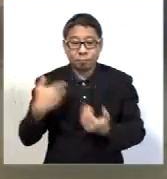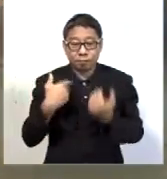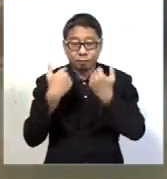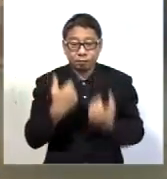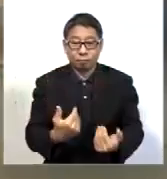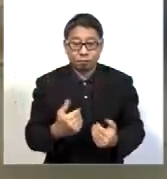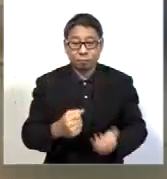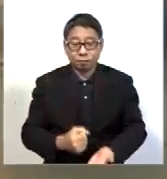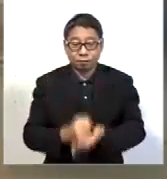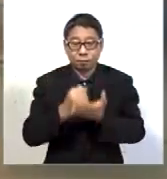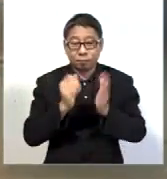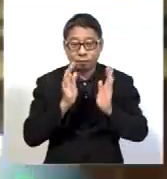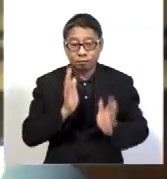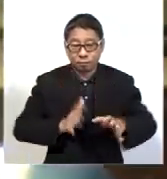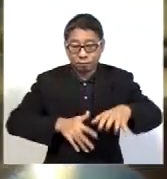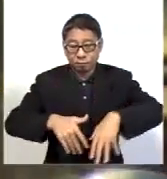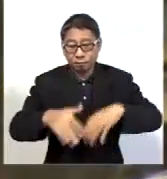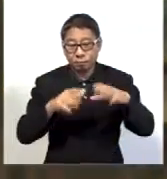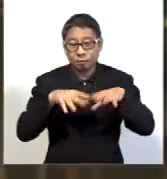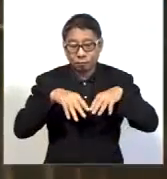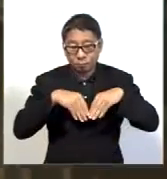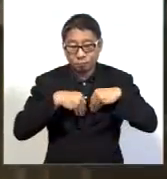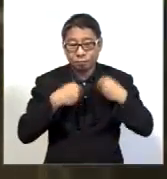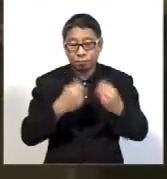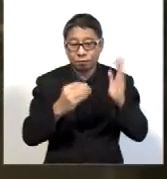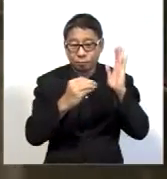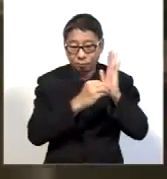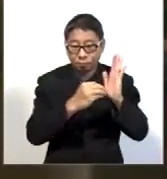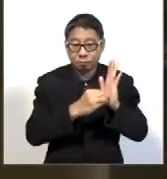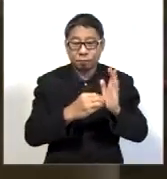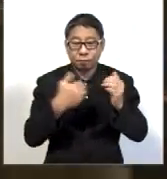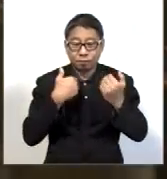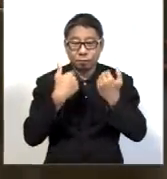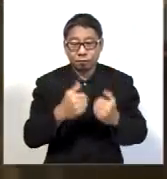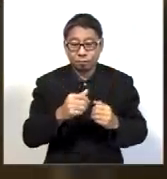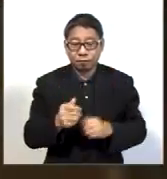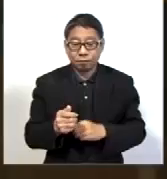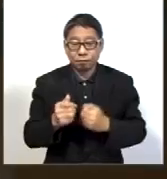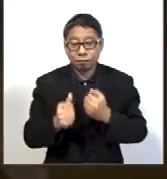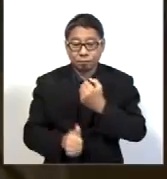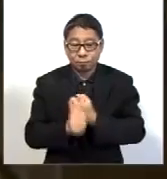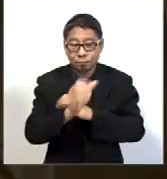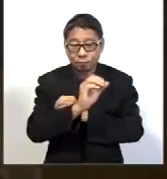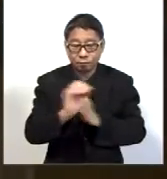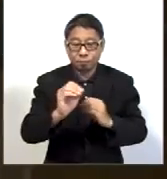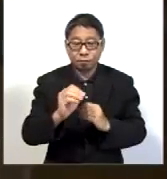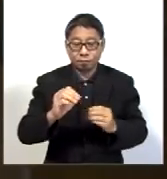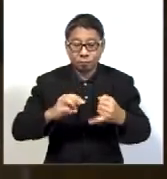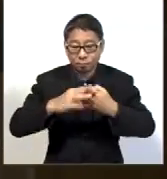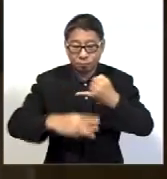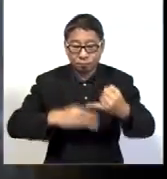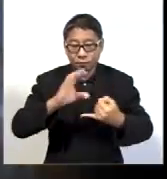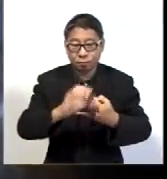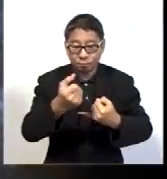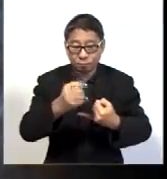ก็ถือว่าเป็นการช่วยสร้างความเชื่อมั่นให้กับประชาชนในเขตกรุงเทพมหานครปลอดภัยจากเชื้อไวรัสโควิด-19ไ